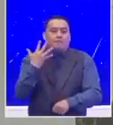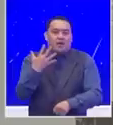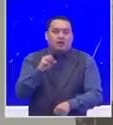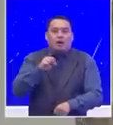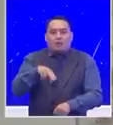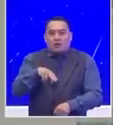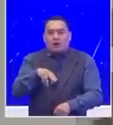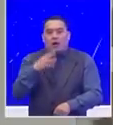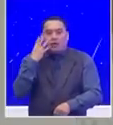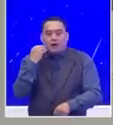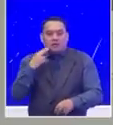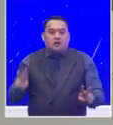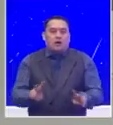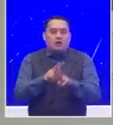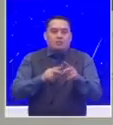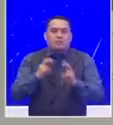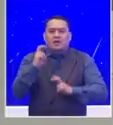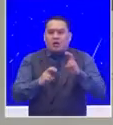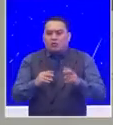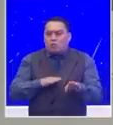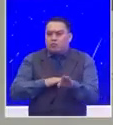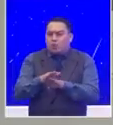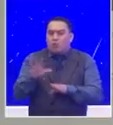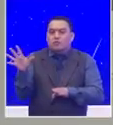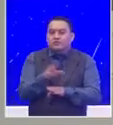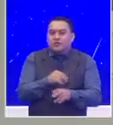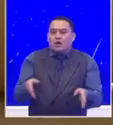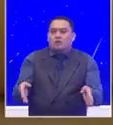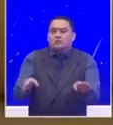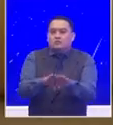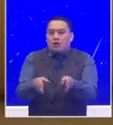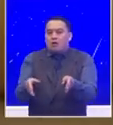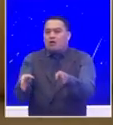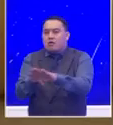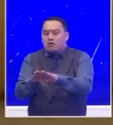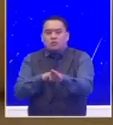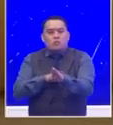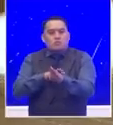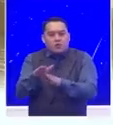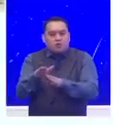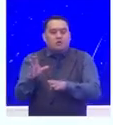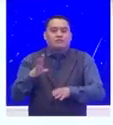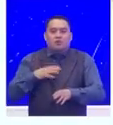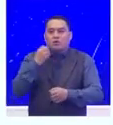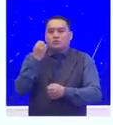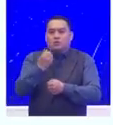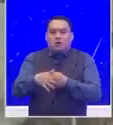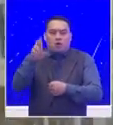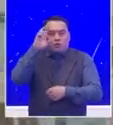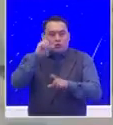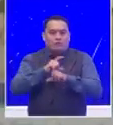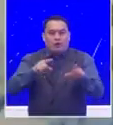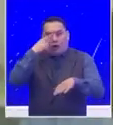Алматы деятельности всех предприятий и организаций вне зависимости от форм собственности, за исключением центральных государственных